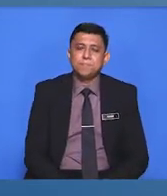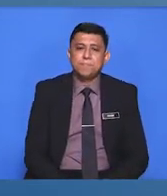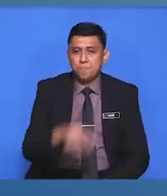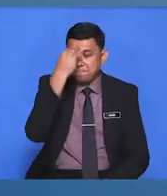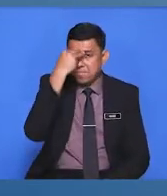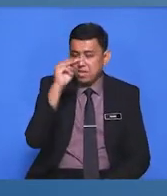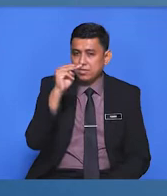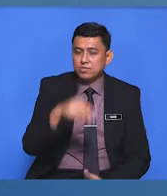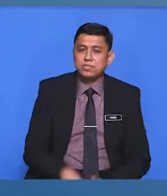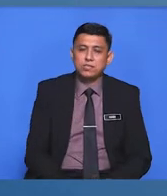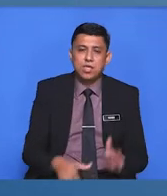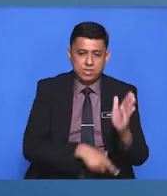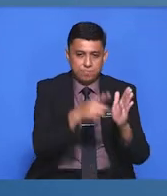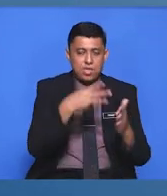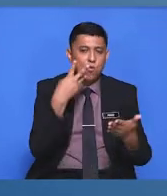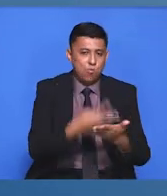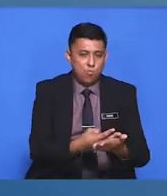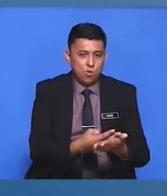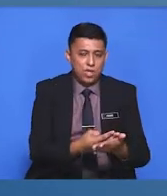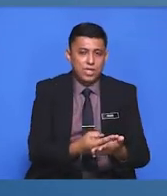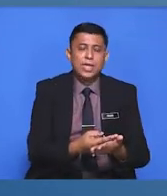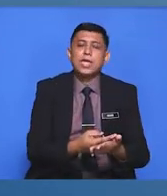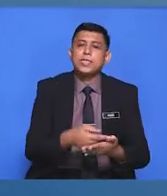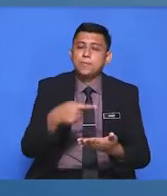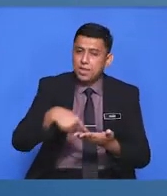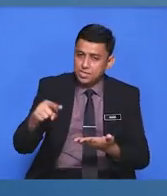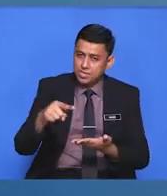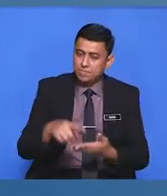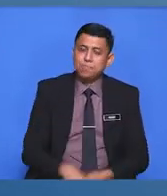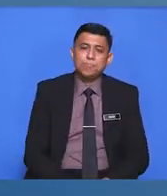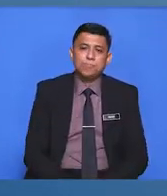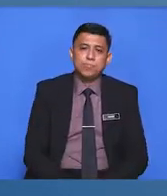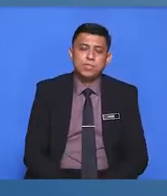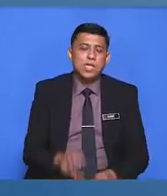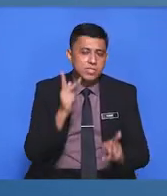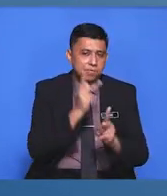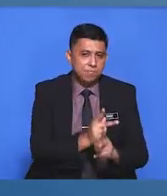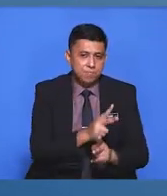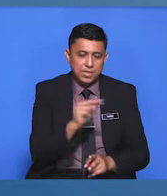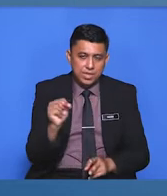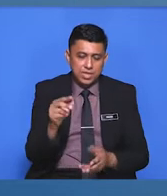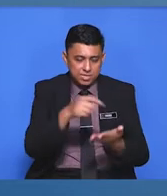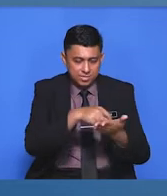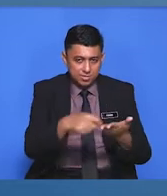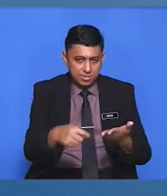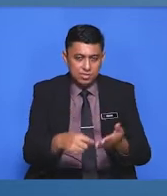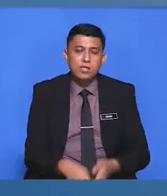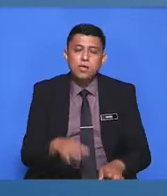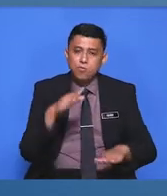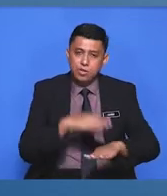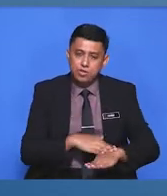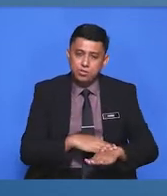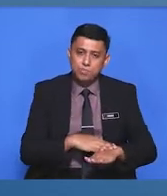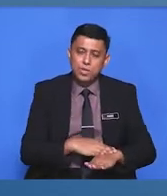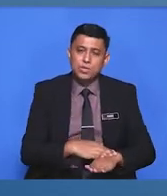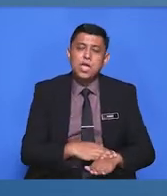Maka, lebihan wang yang dibelanjakan merupakan simpanan yang dicatatkan pada